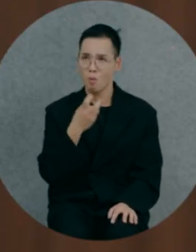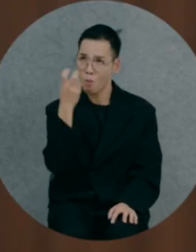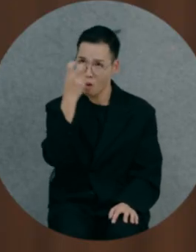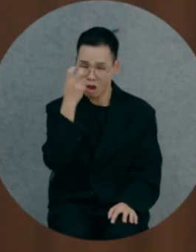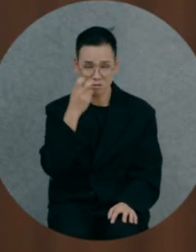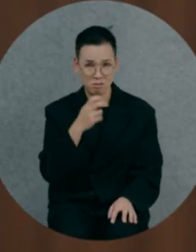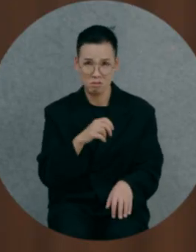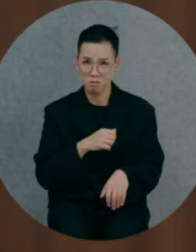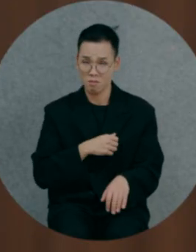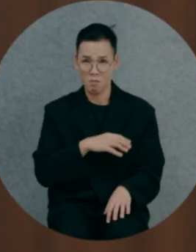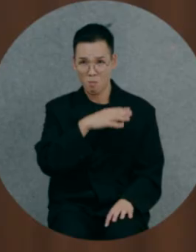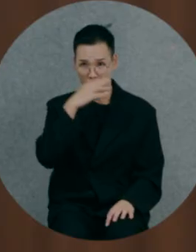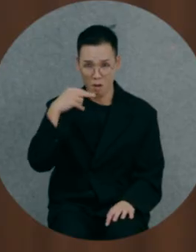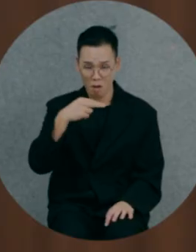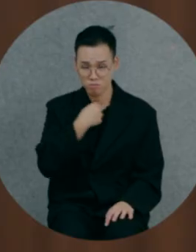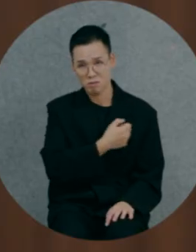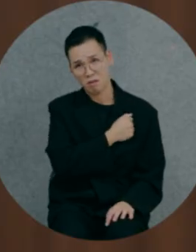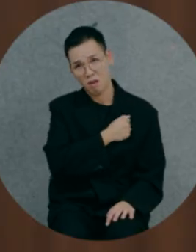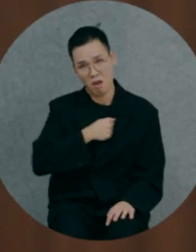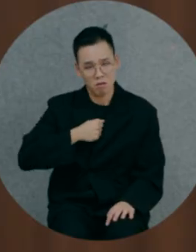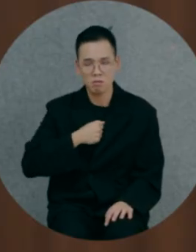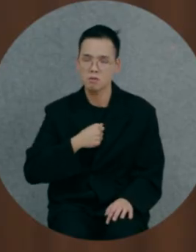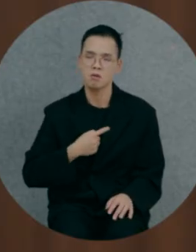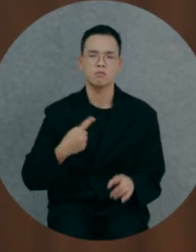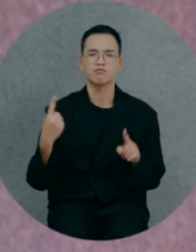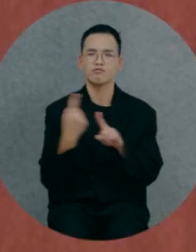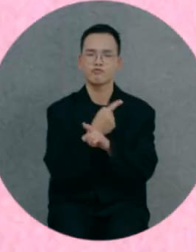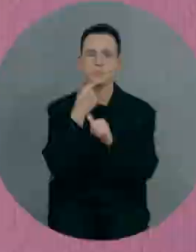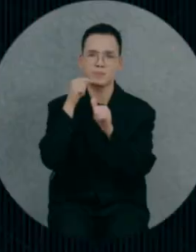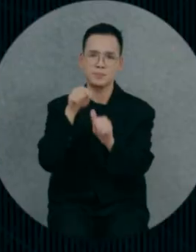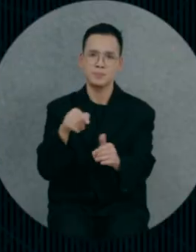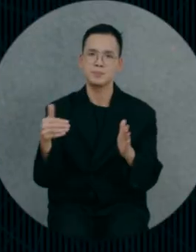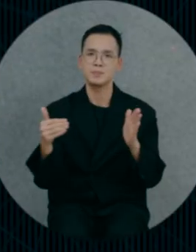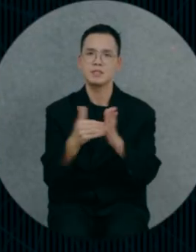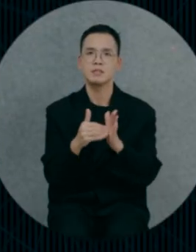등을 지적하고 제도 개선을 권고하였습니다.